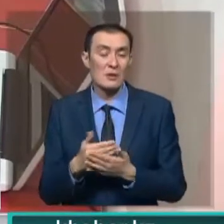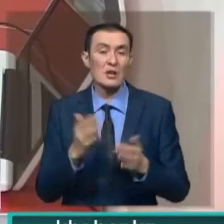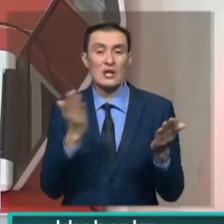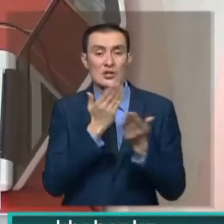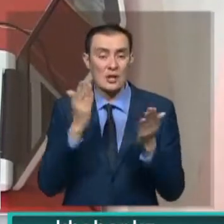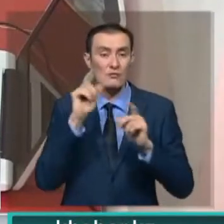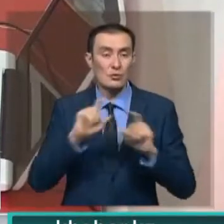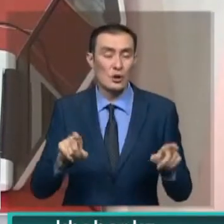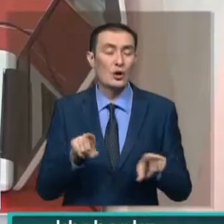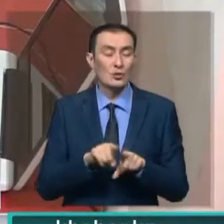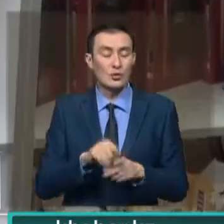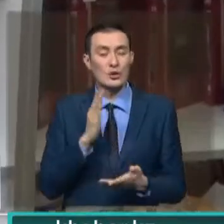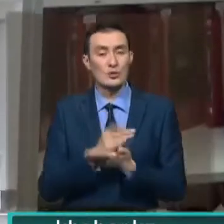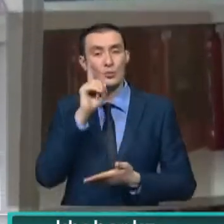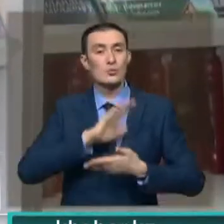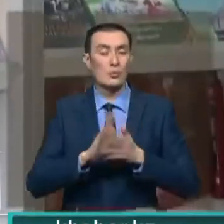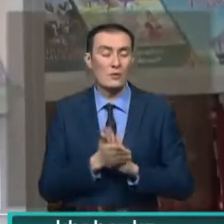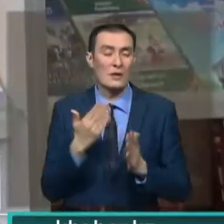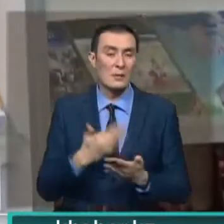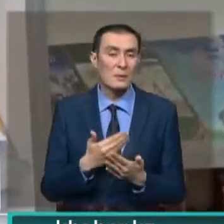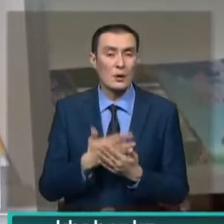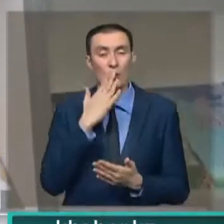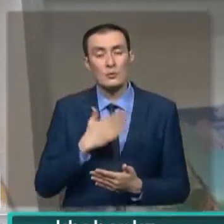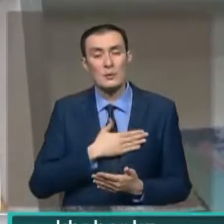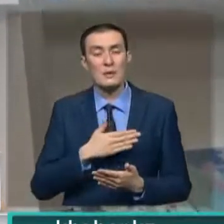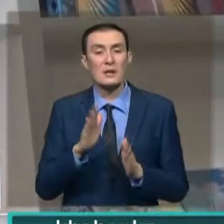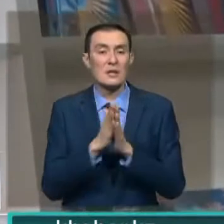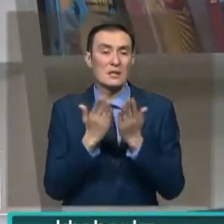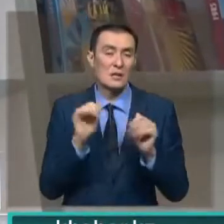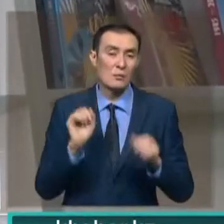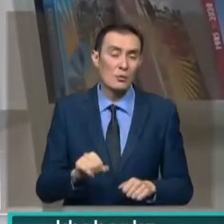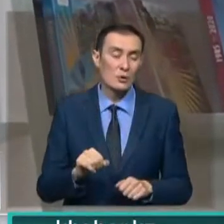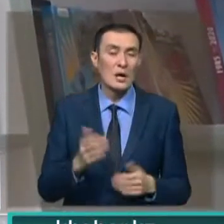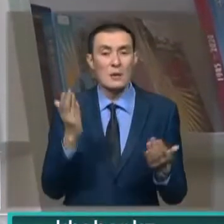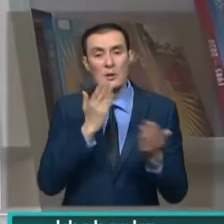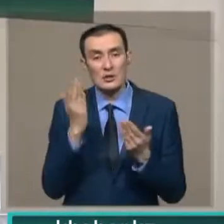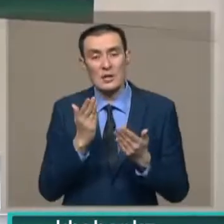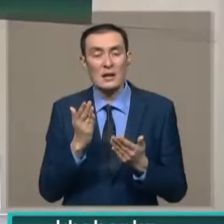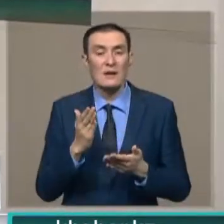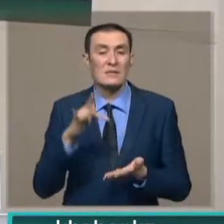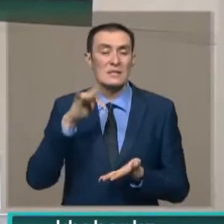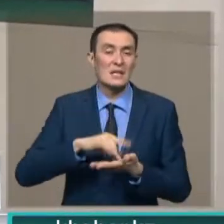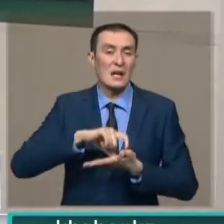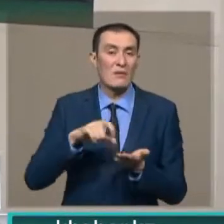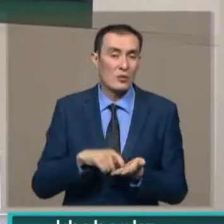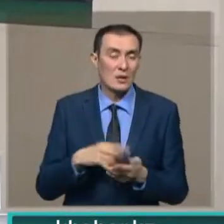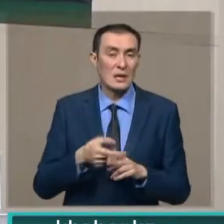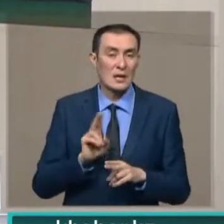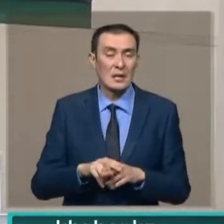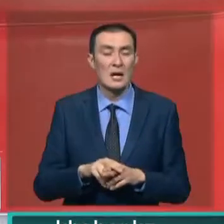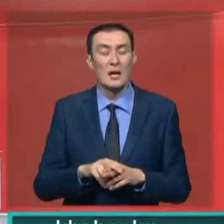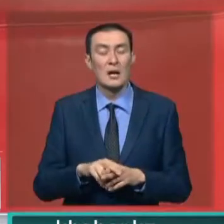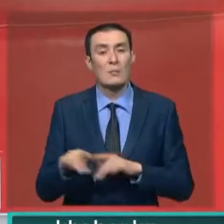чтения в школе тоже создаются все условия к примеру любимые произведения молодые люди могут почитать в к варке в центрах как правило это